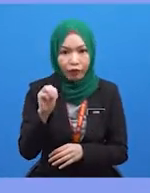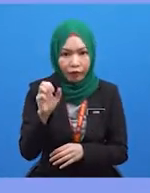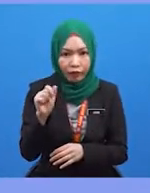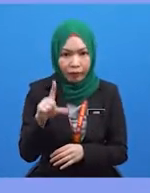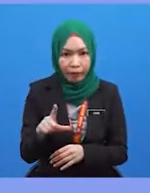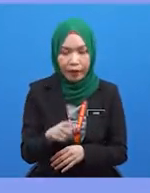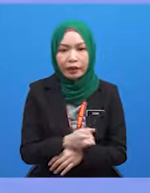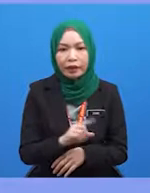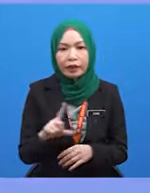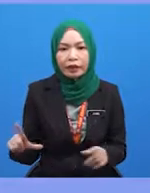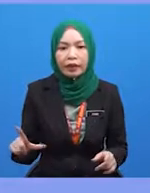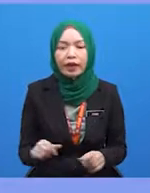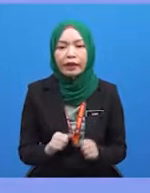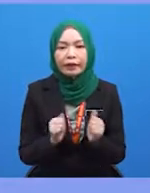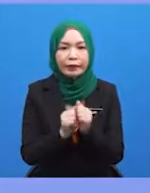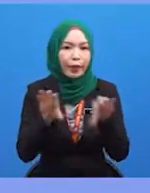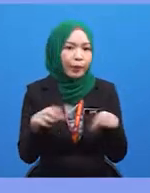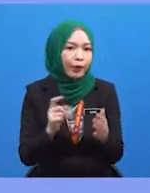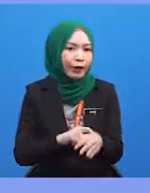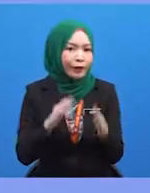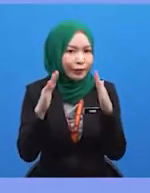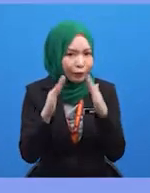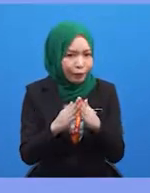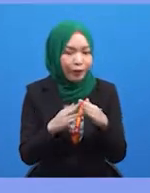membuat penambahbaikan di rumah.